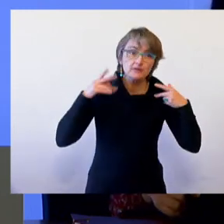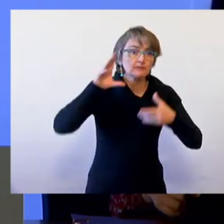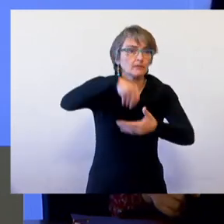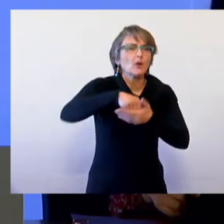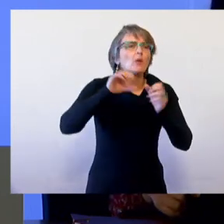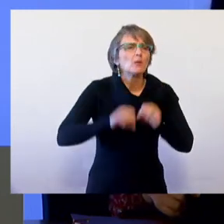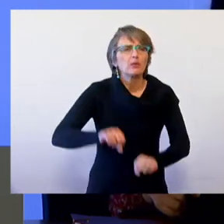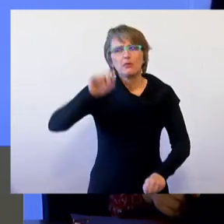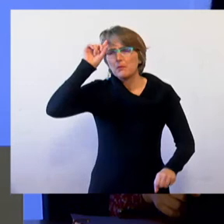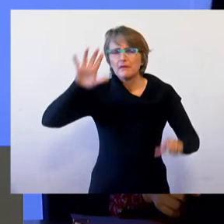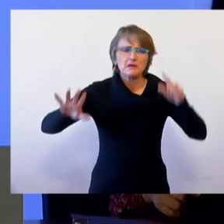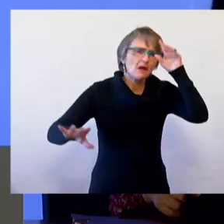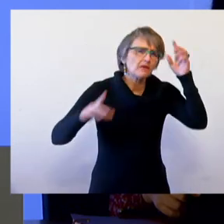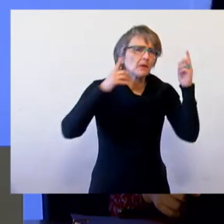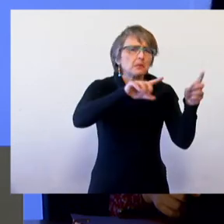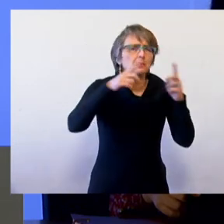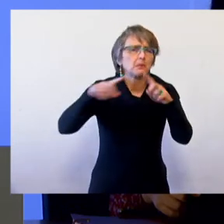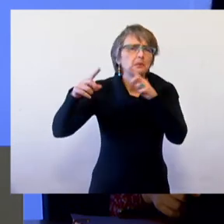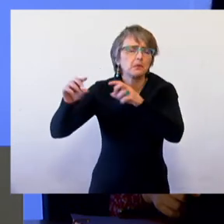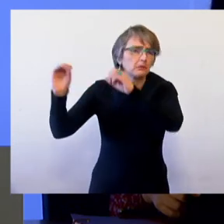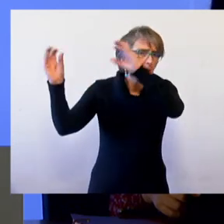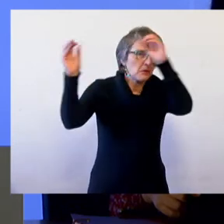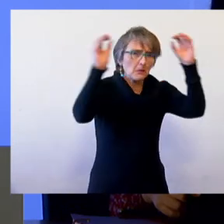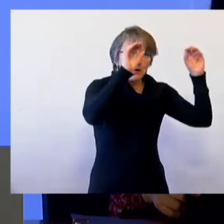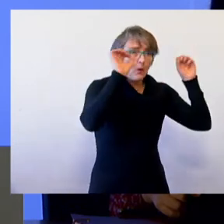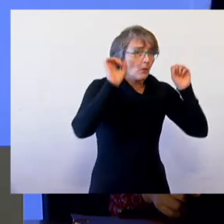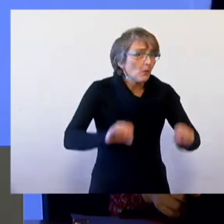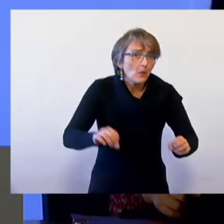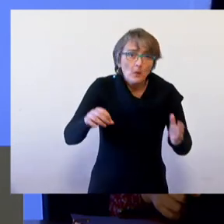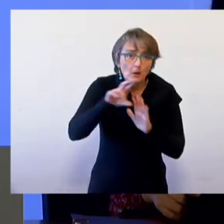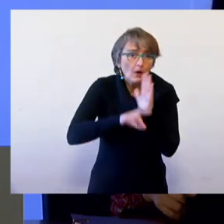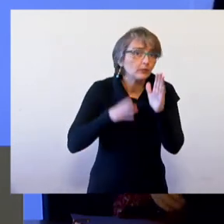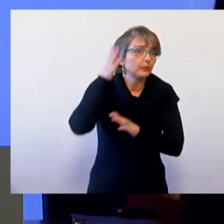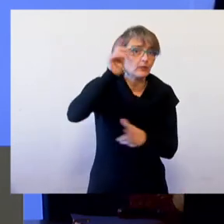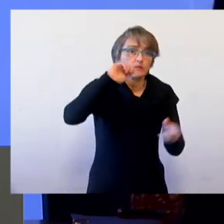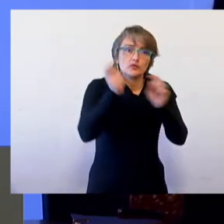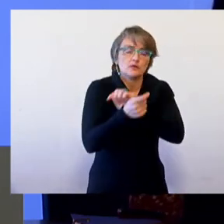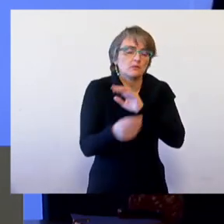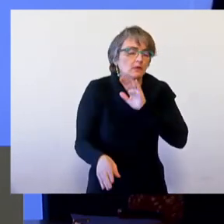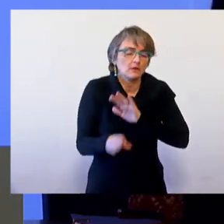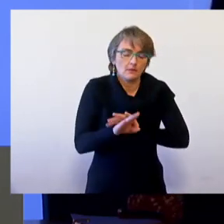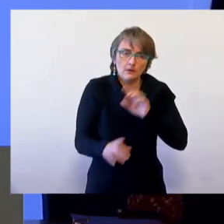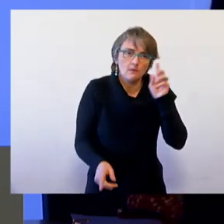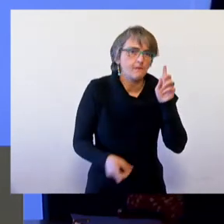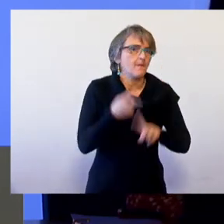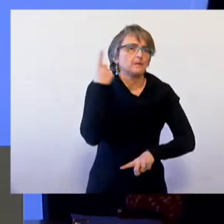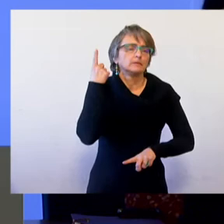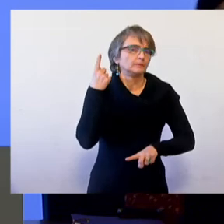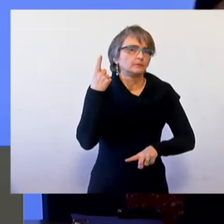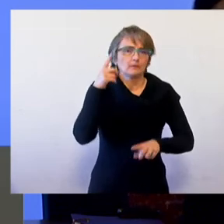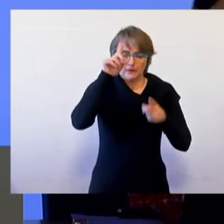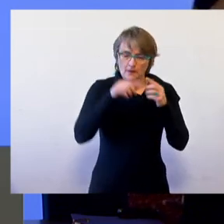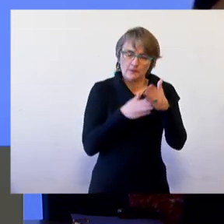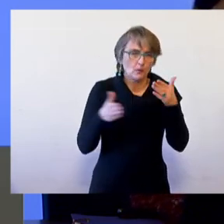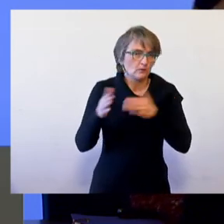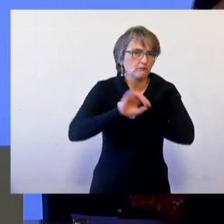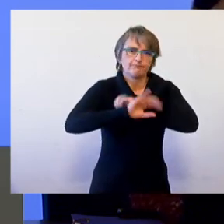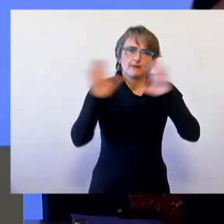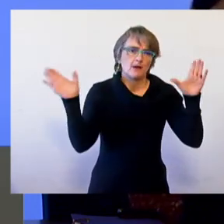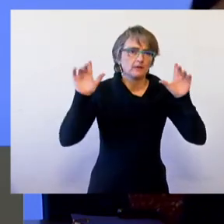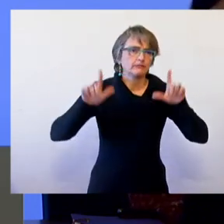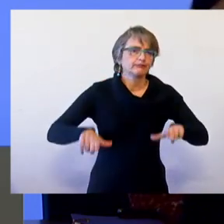appréciations différentes sur la règle et on pourra changer la règle, mais c'est très important, cette question des dérogations.